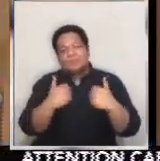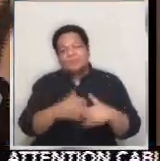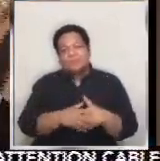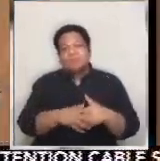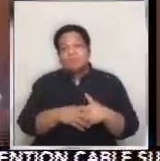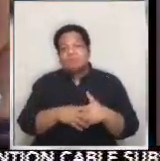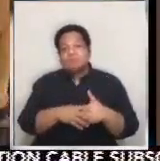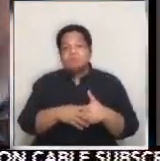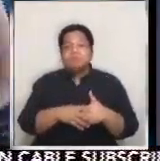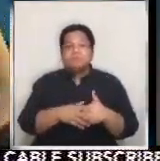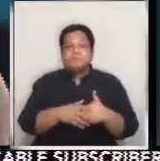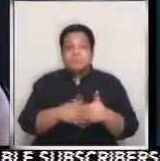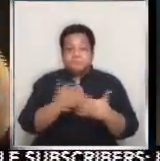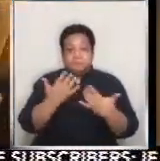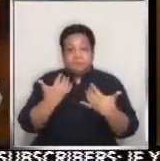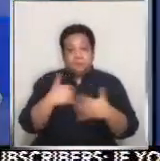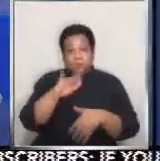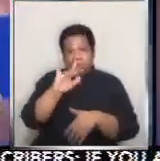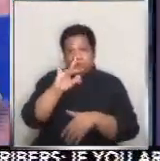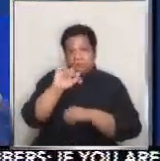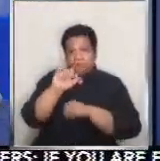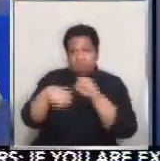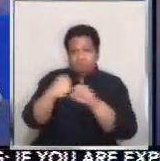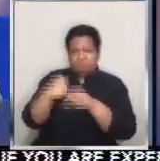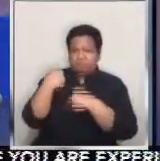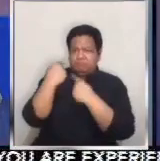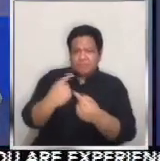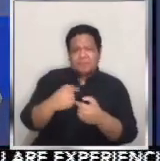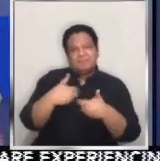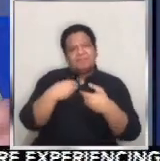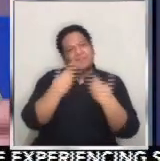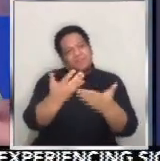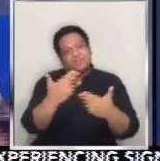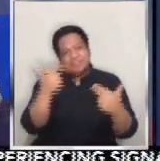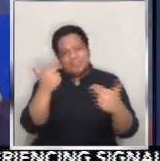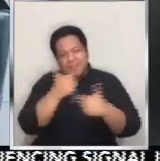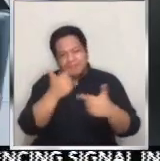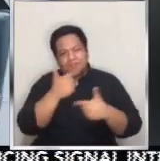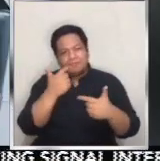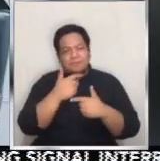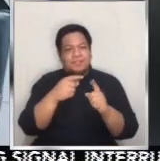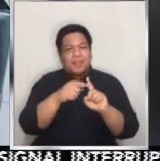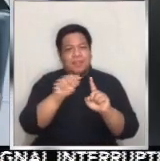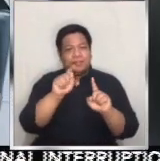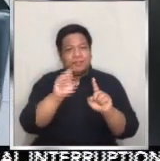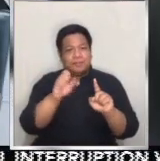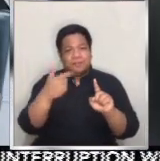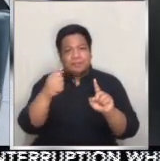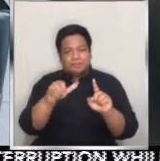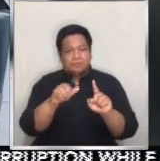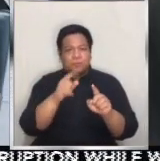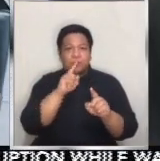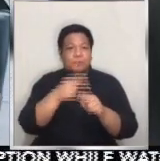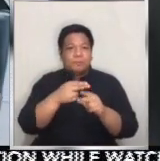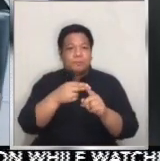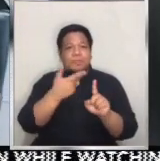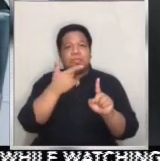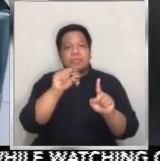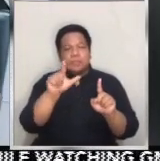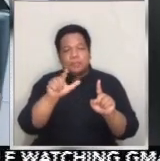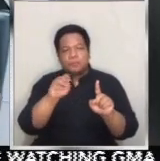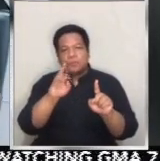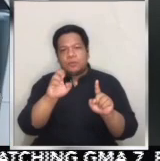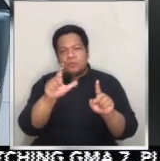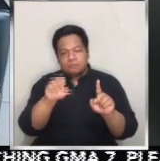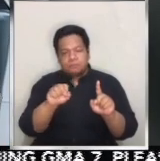taon, bumibida sa paghahatid saya si Ate Gay o si Hil Morales sa totoong buhay. Walang himala!